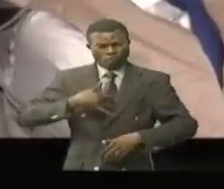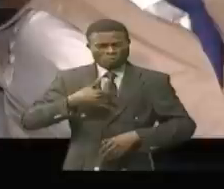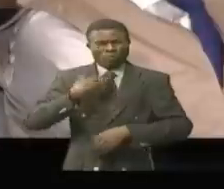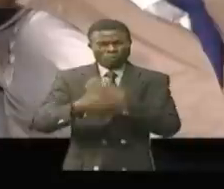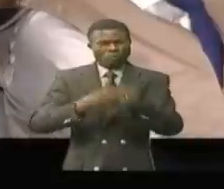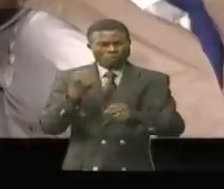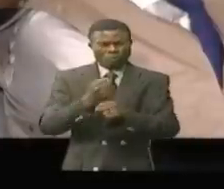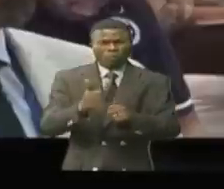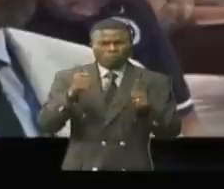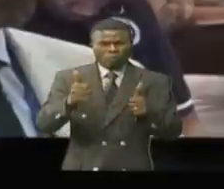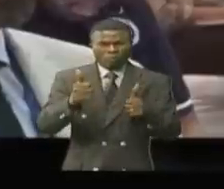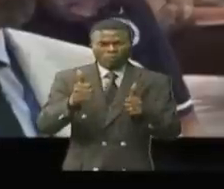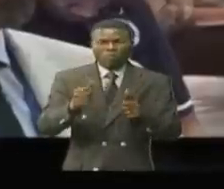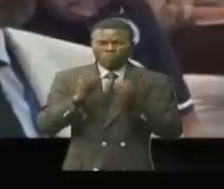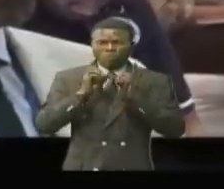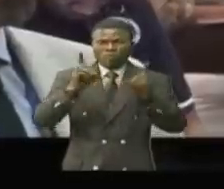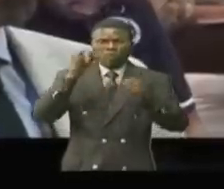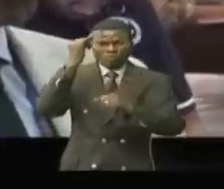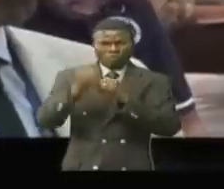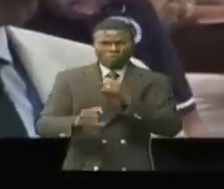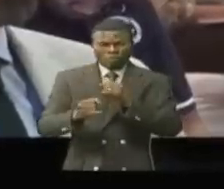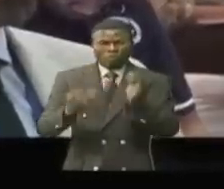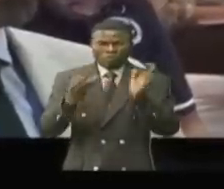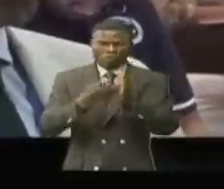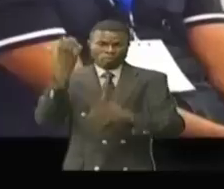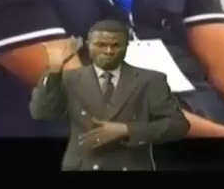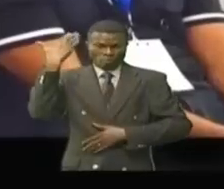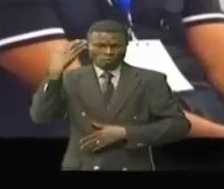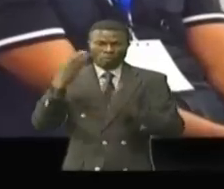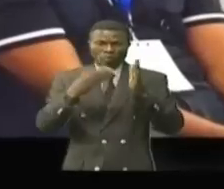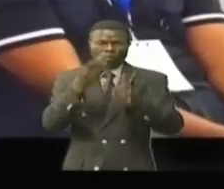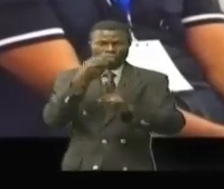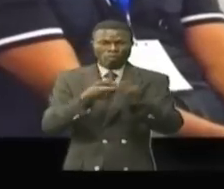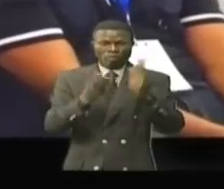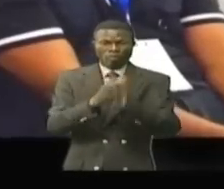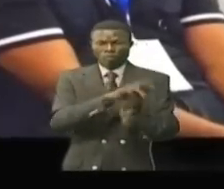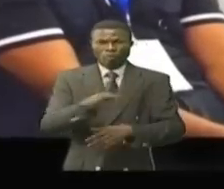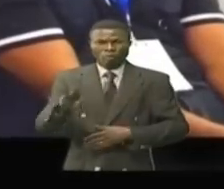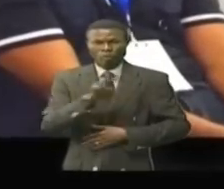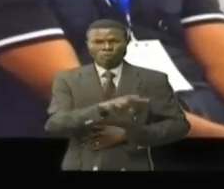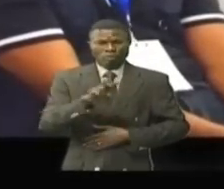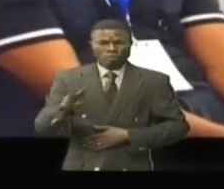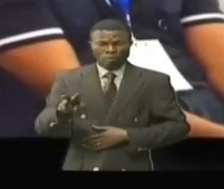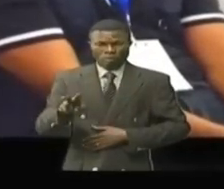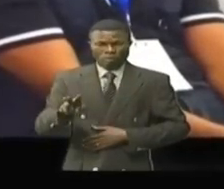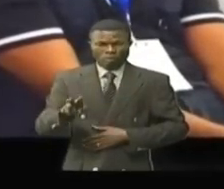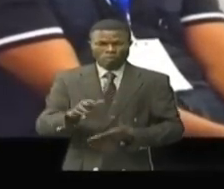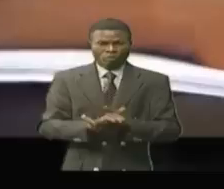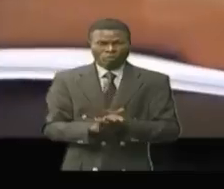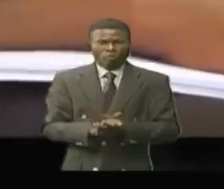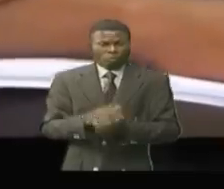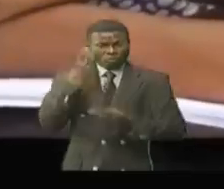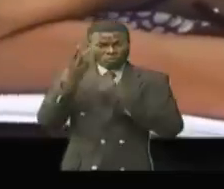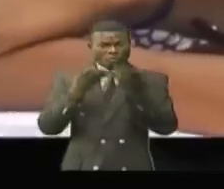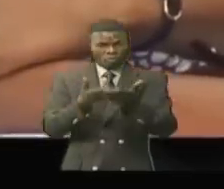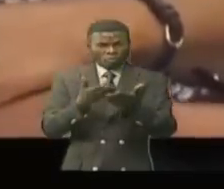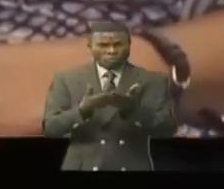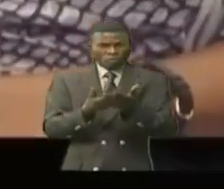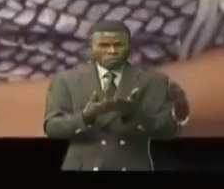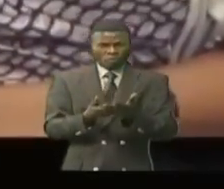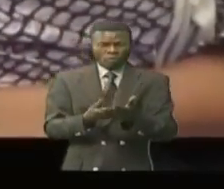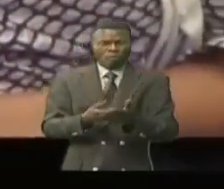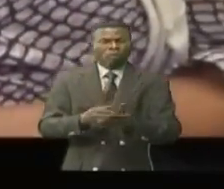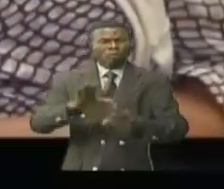à travers sa déclaration finale lue le dimanche 9 octobre 2022, témoignant au passage son infinie